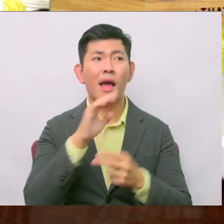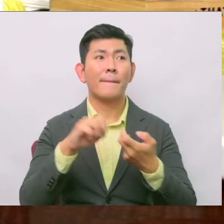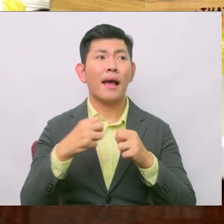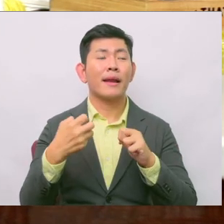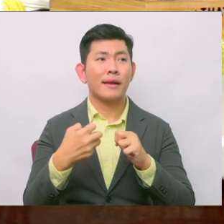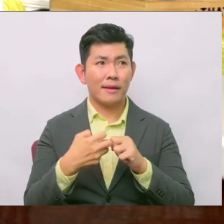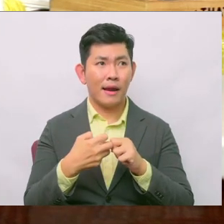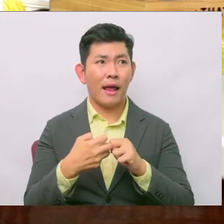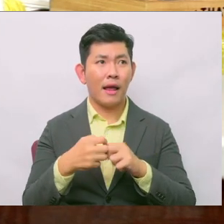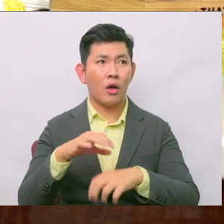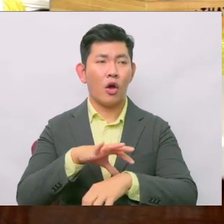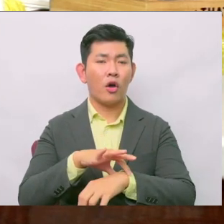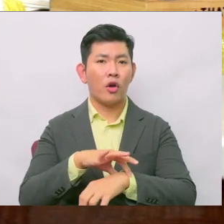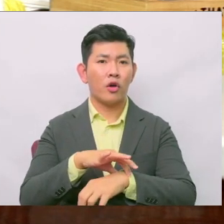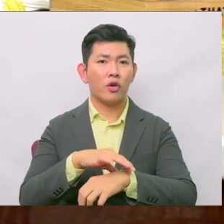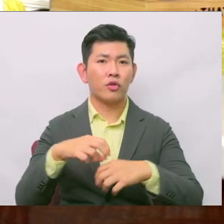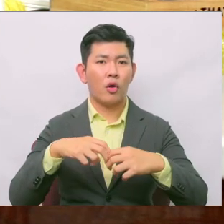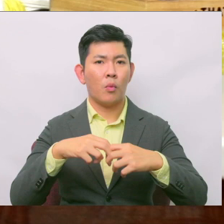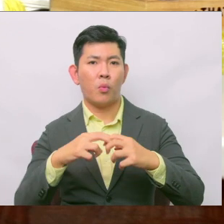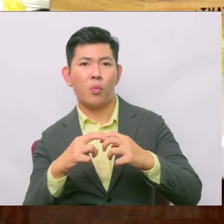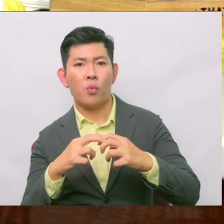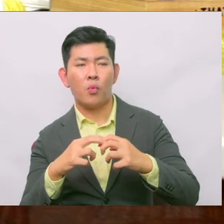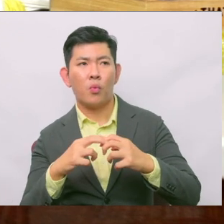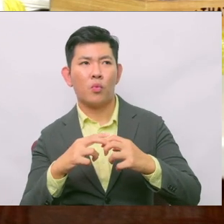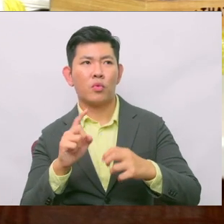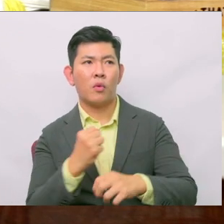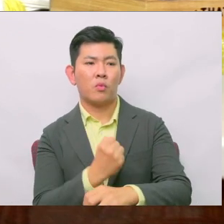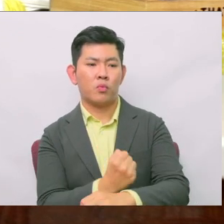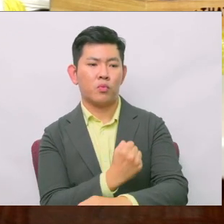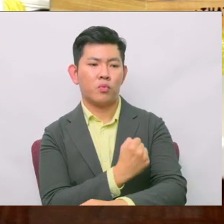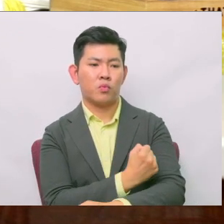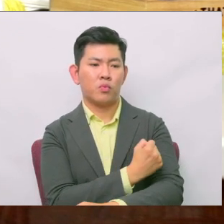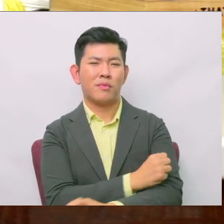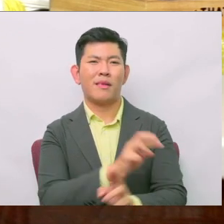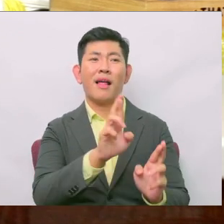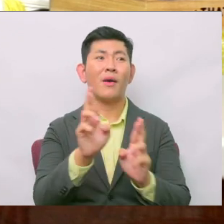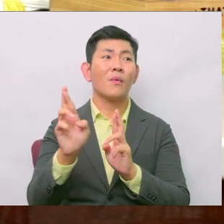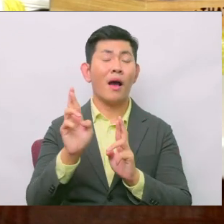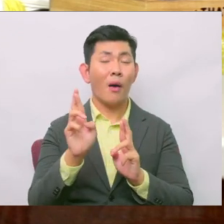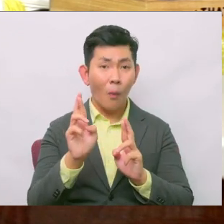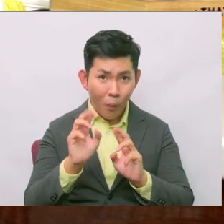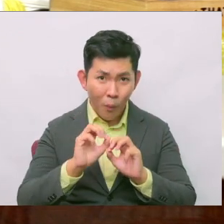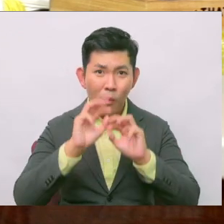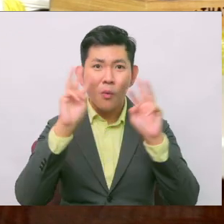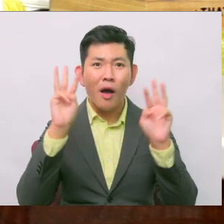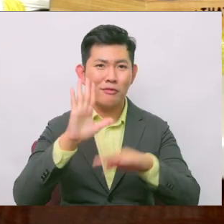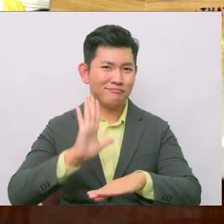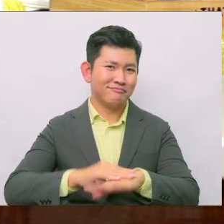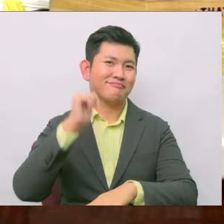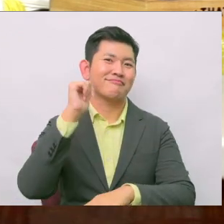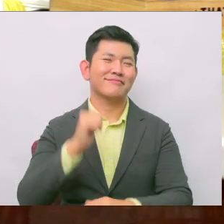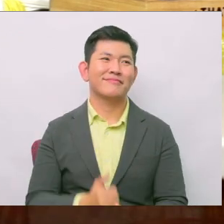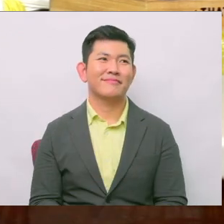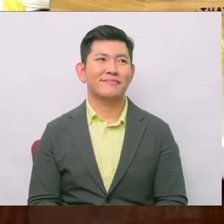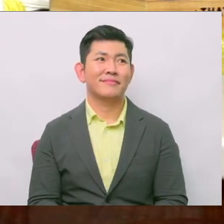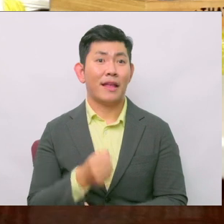ข้อต่อเคลื่อนหรือเลื่อนหลุดจะต้องใช้ประคบอย่างระมัดระวังว้าวเก่งมากค่ะได้ลูกประค